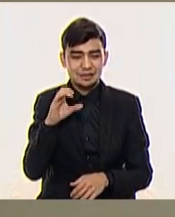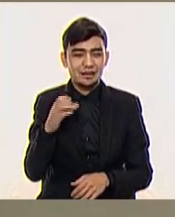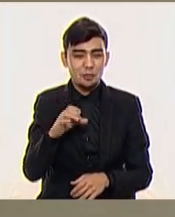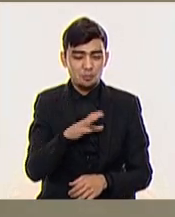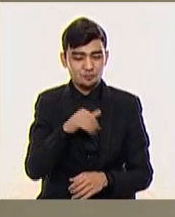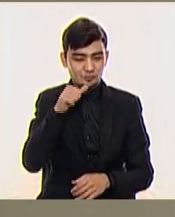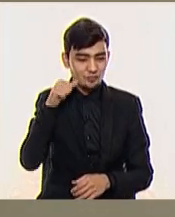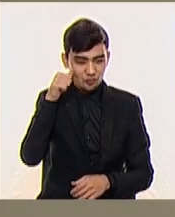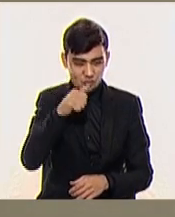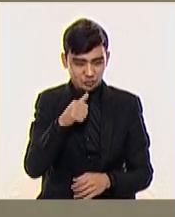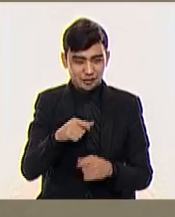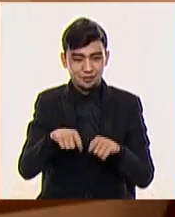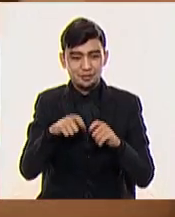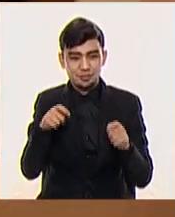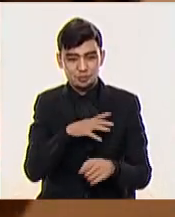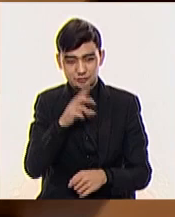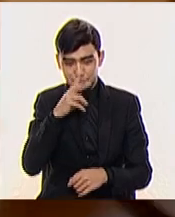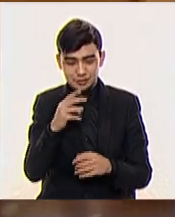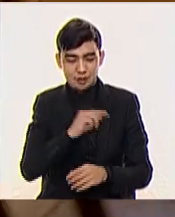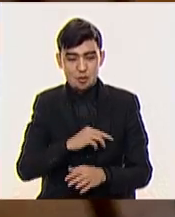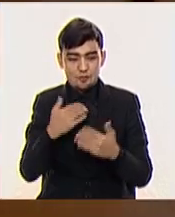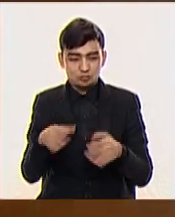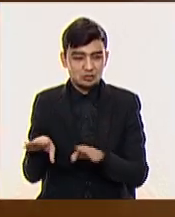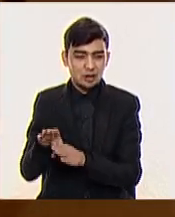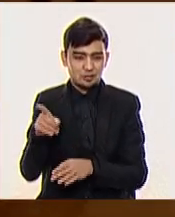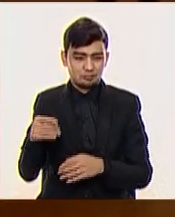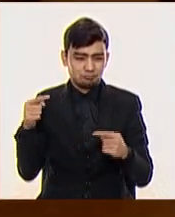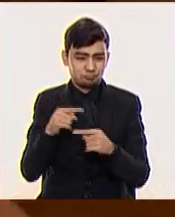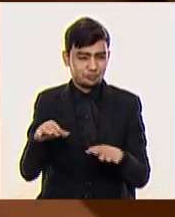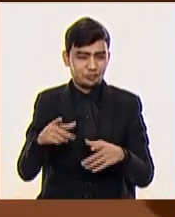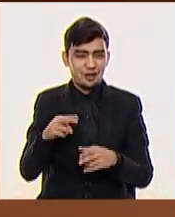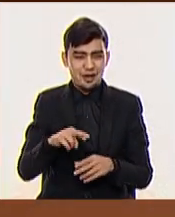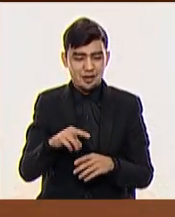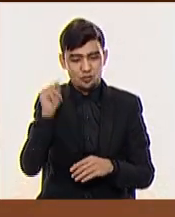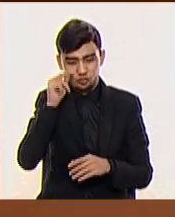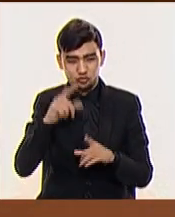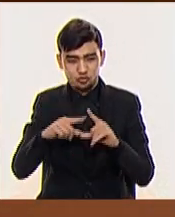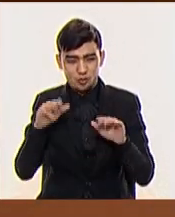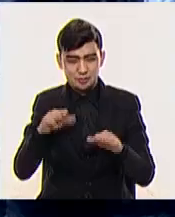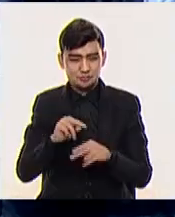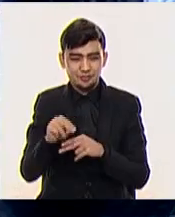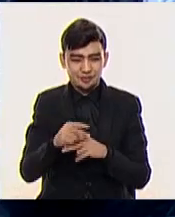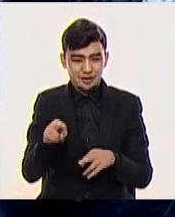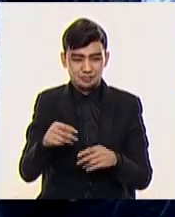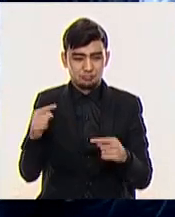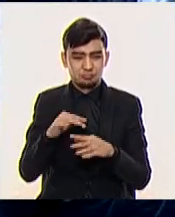после 2 месяцев работы закрыли. Родители говорят, что здание совершенно не предназначено для полноценного обучения.